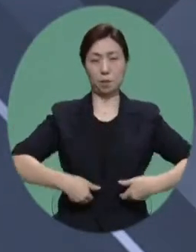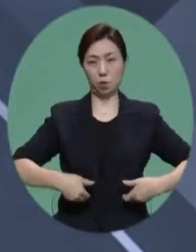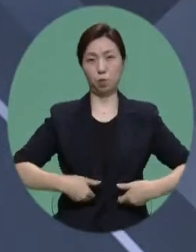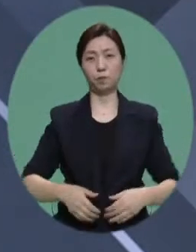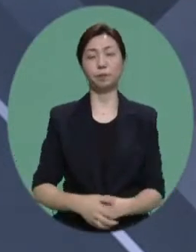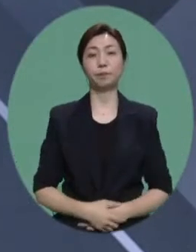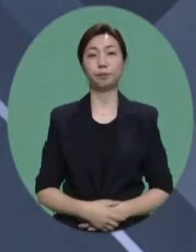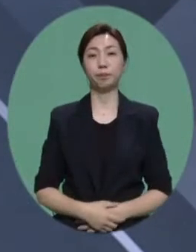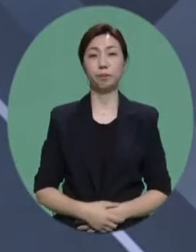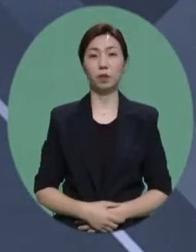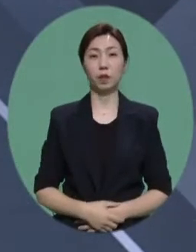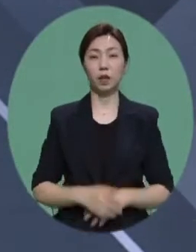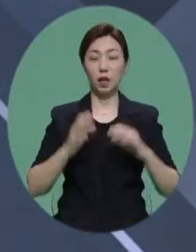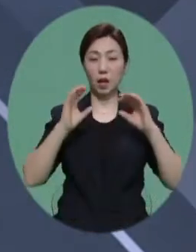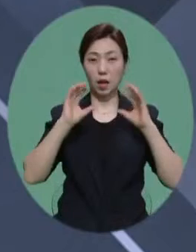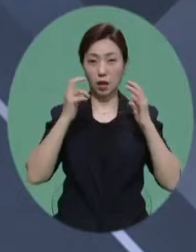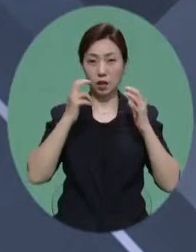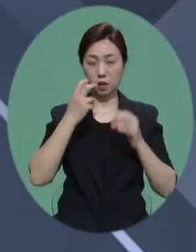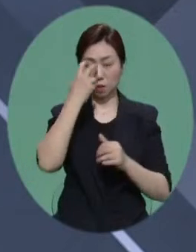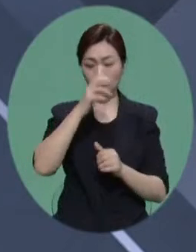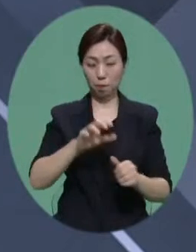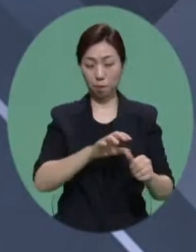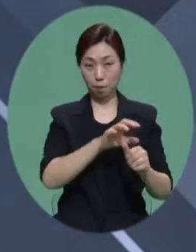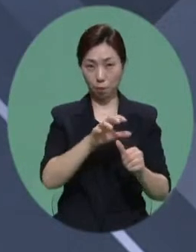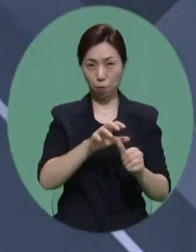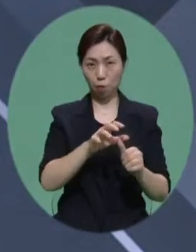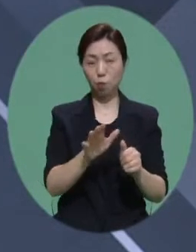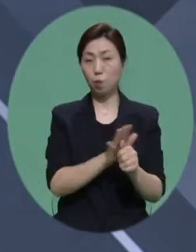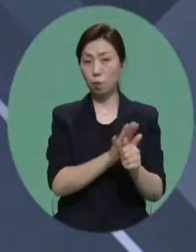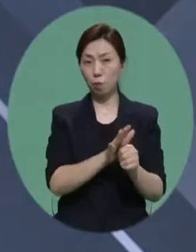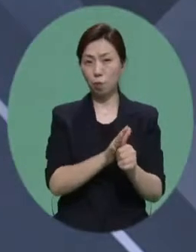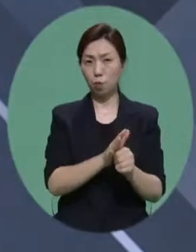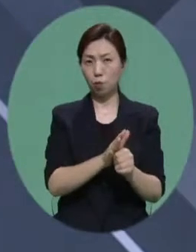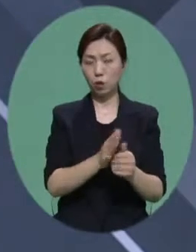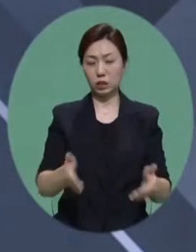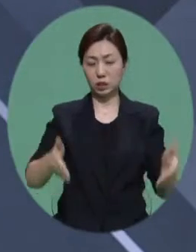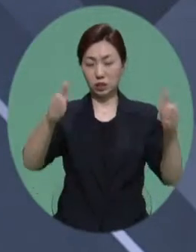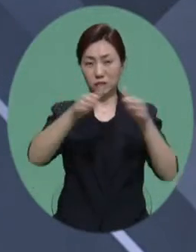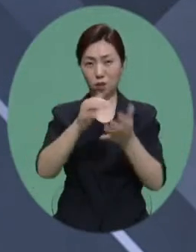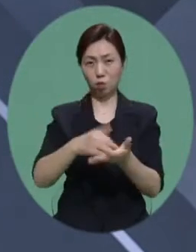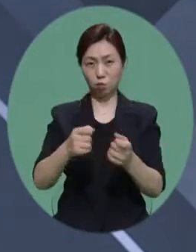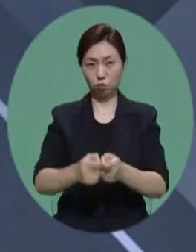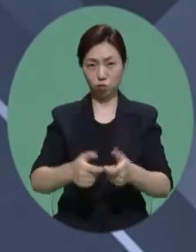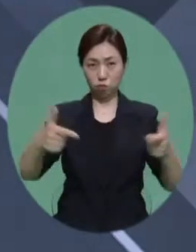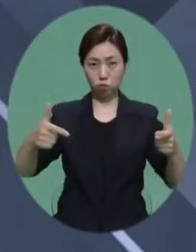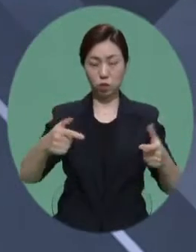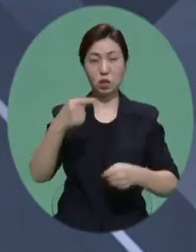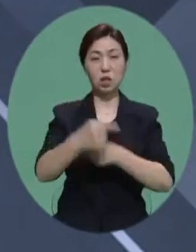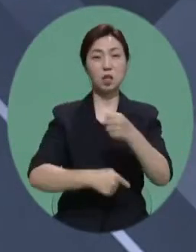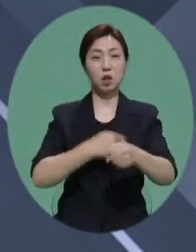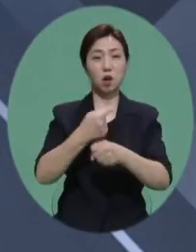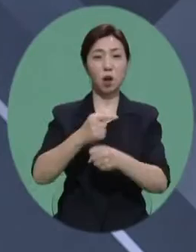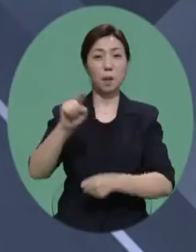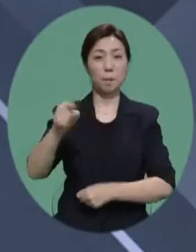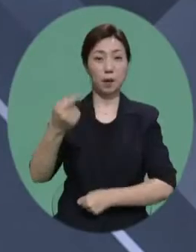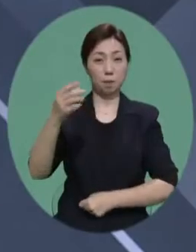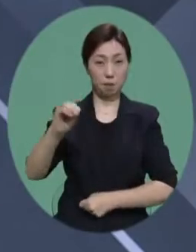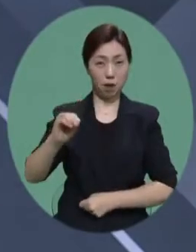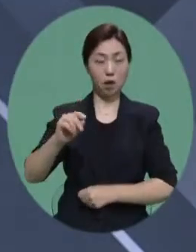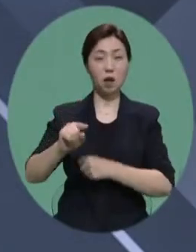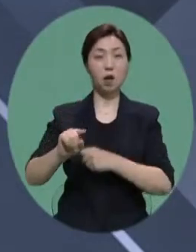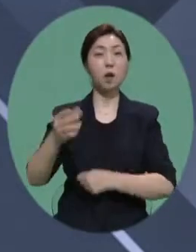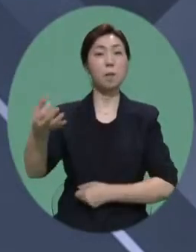보육시설을 확장을 해서 에 일 년에 한 반 만 원 정도만 받고 식사 간식 을